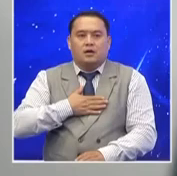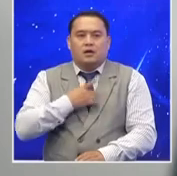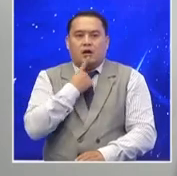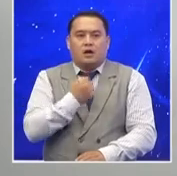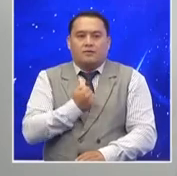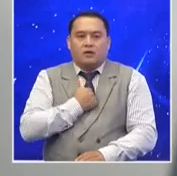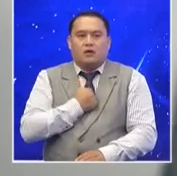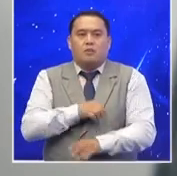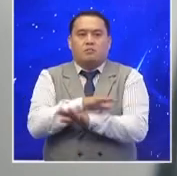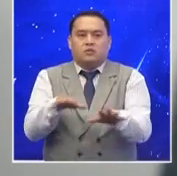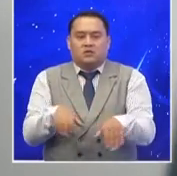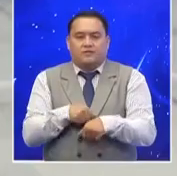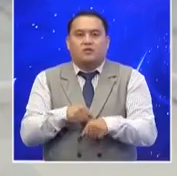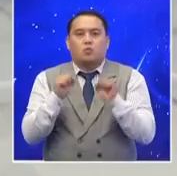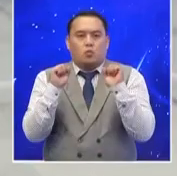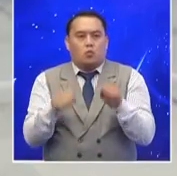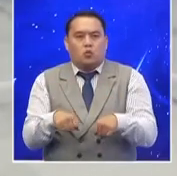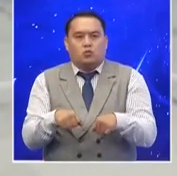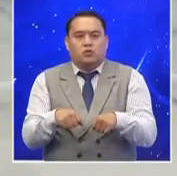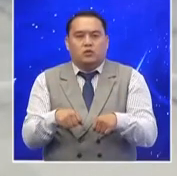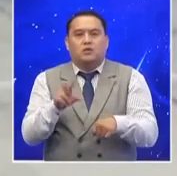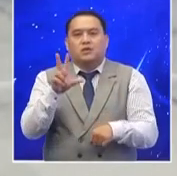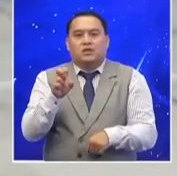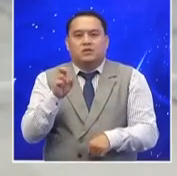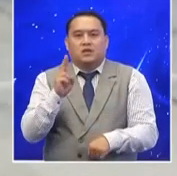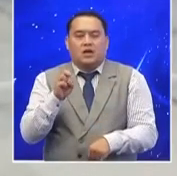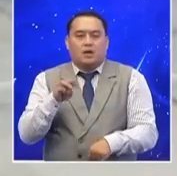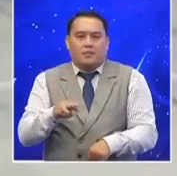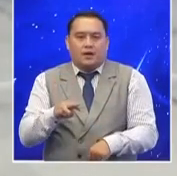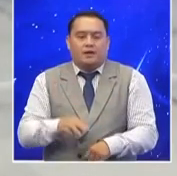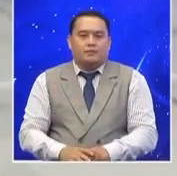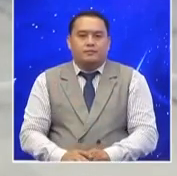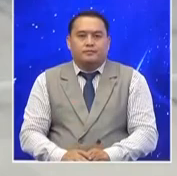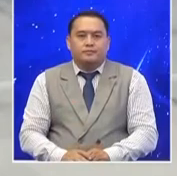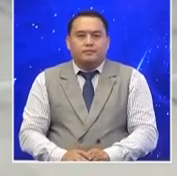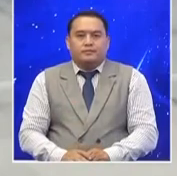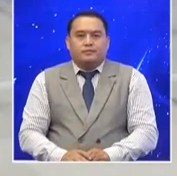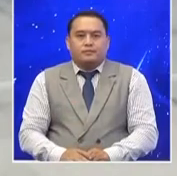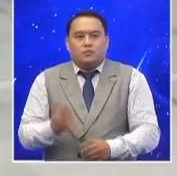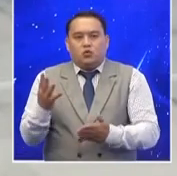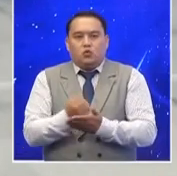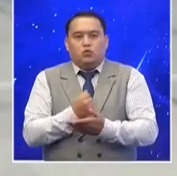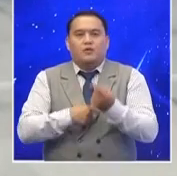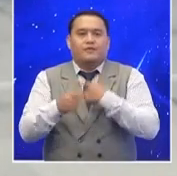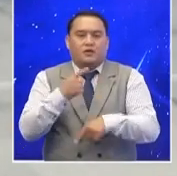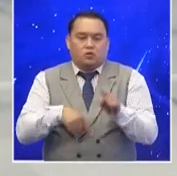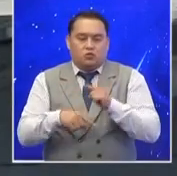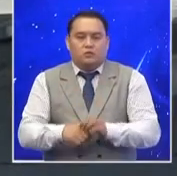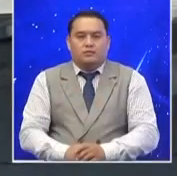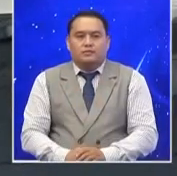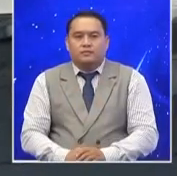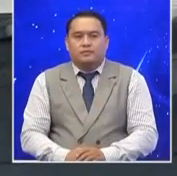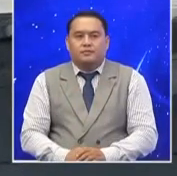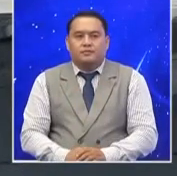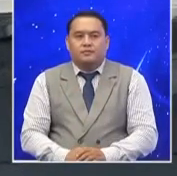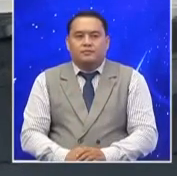может перехватить противника на удалении 300 километров от аэродрома, успешно вернувшись на аэродром.